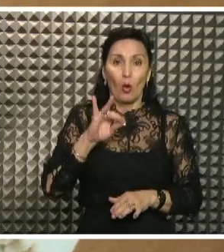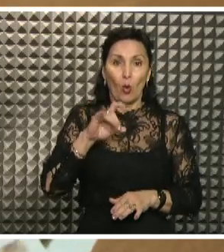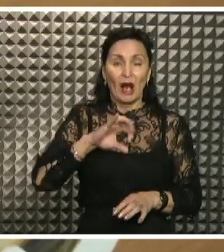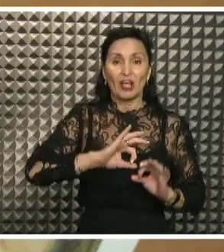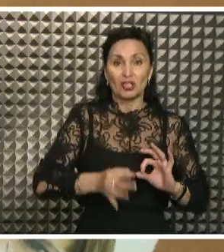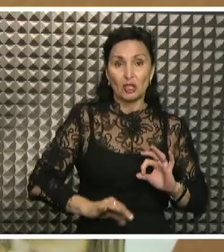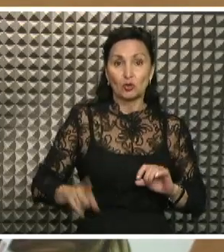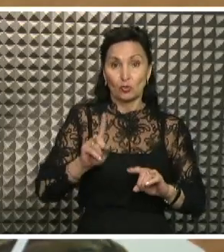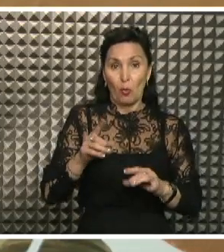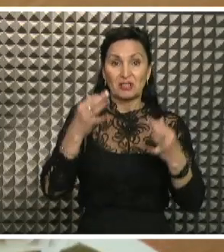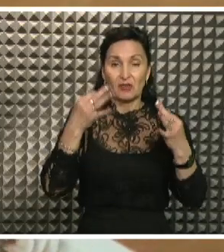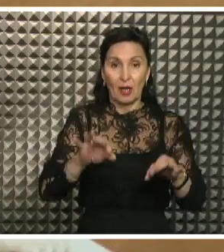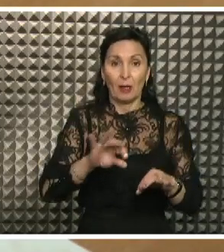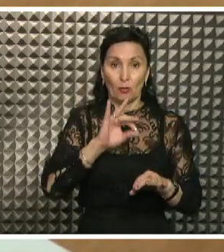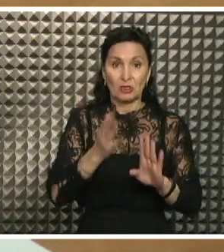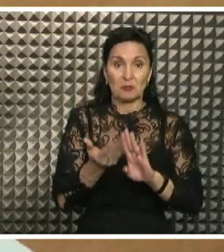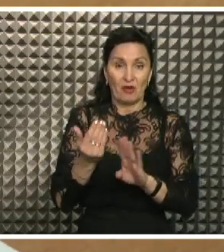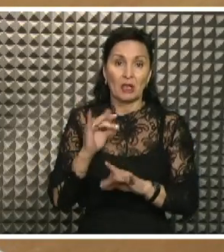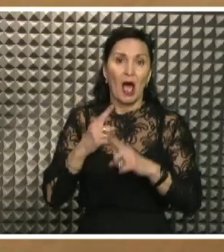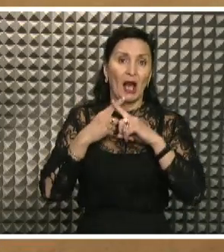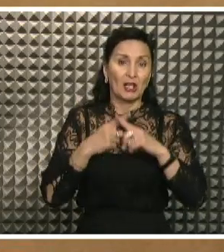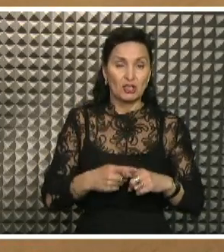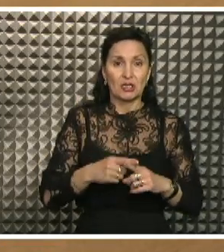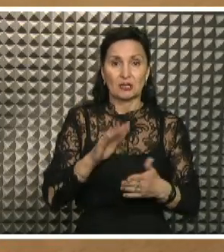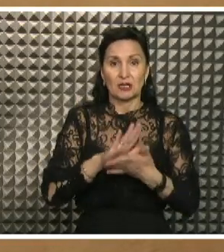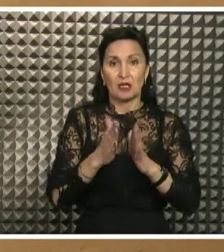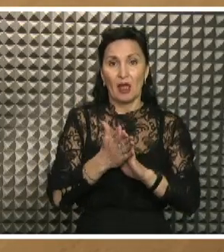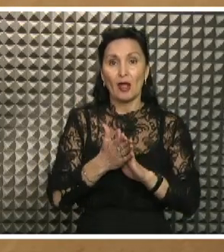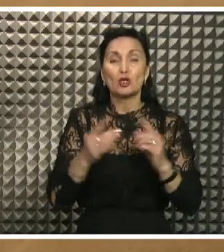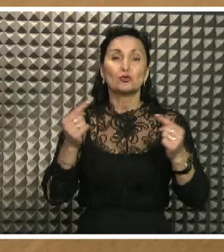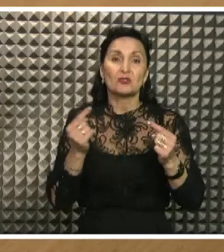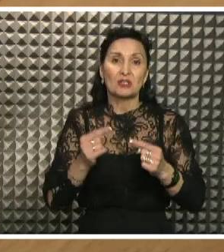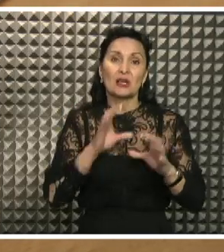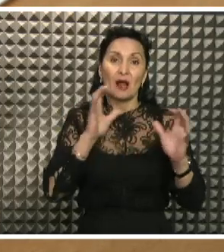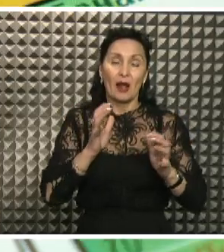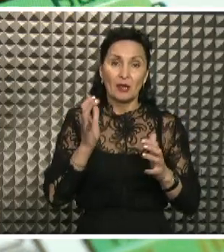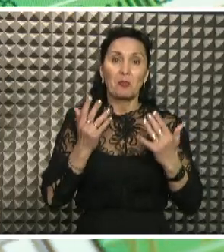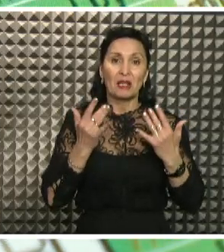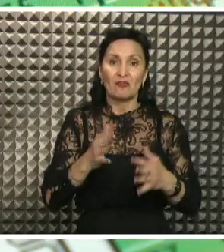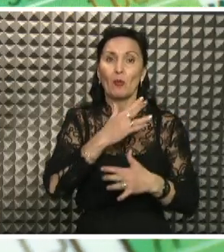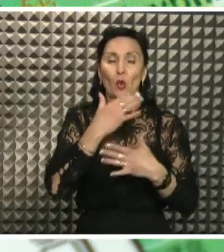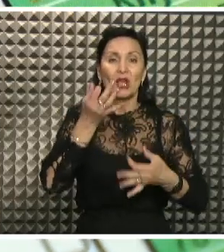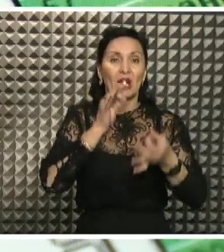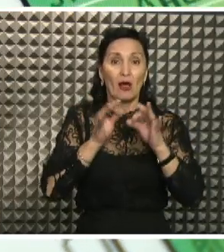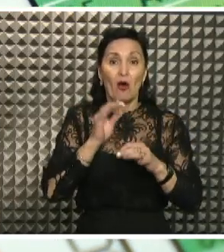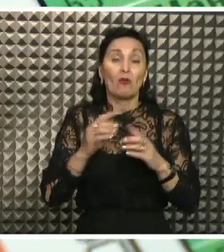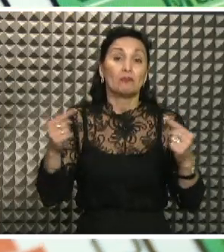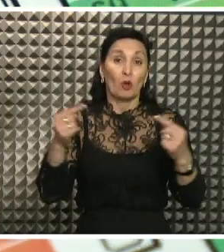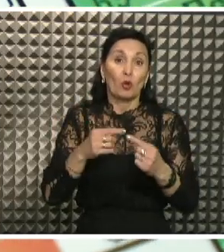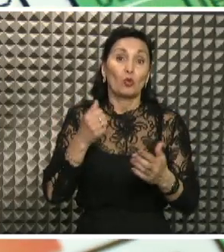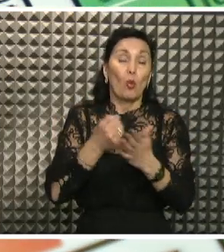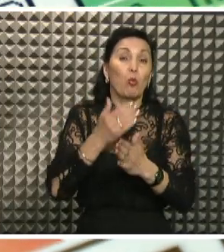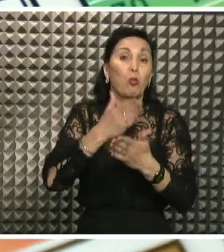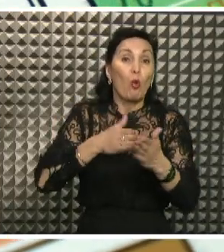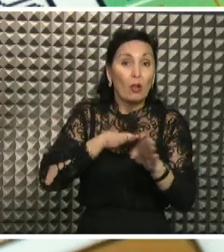что позволяет избавиться от целого ряда патологических хронических состояний, существенно сократить потребность во многих лекарствах, вплоть до полной